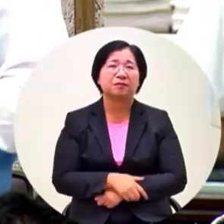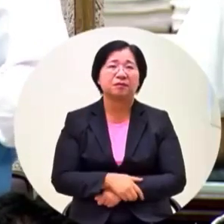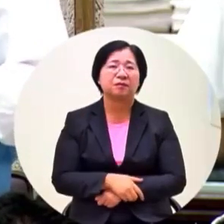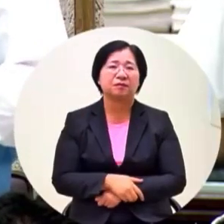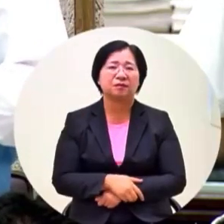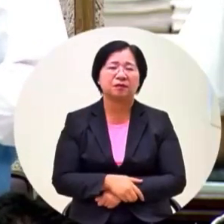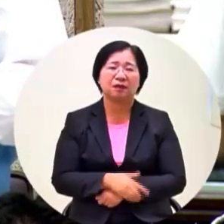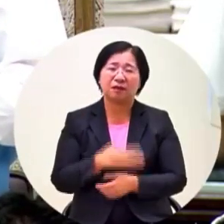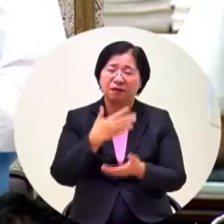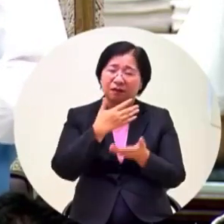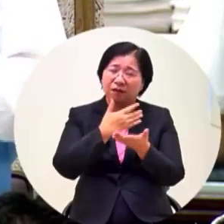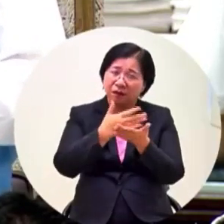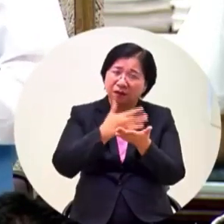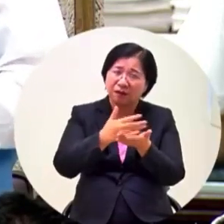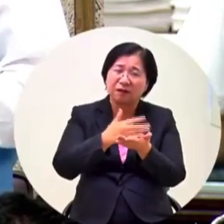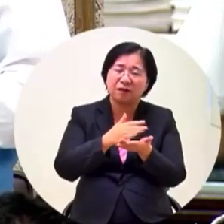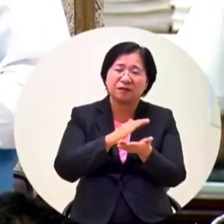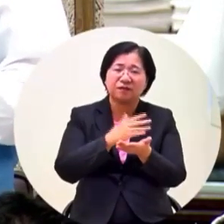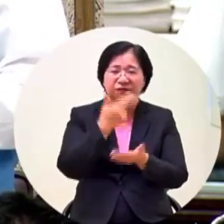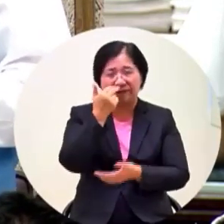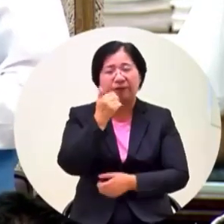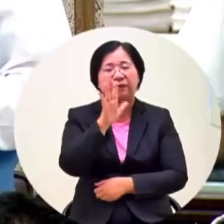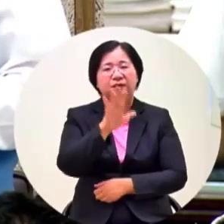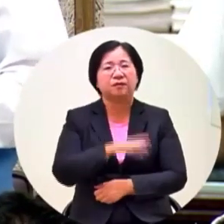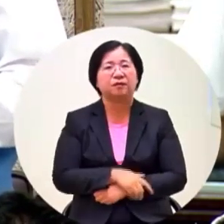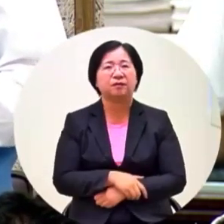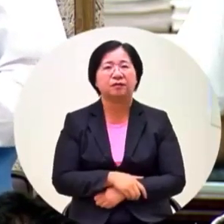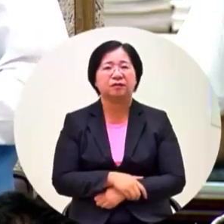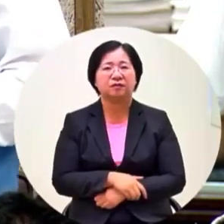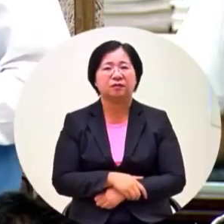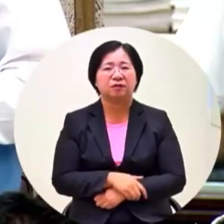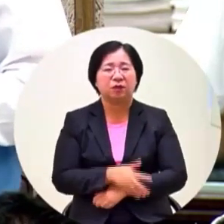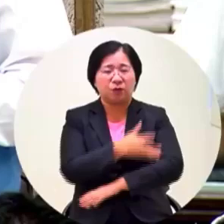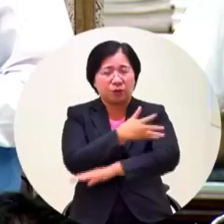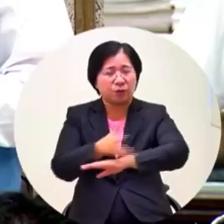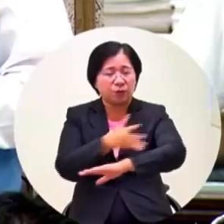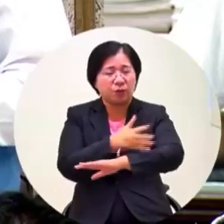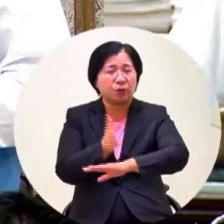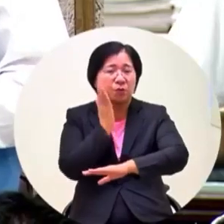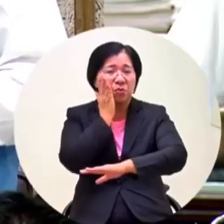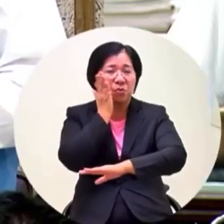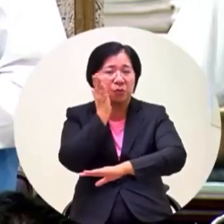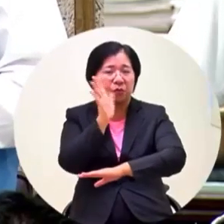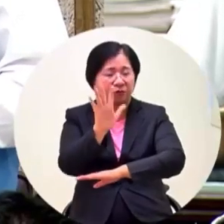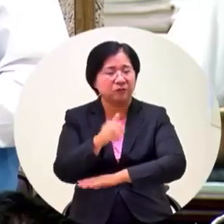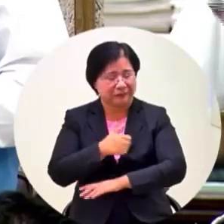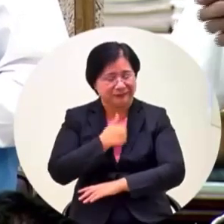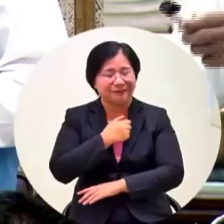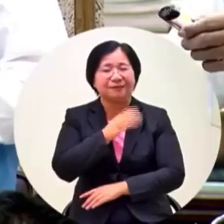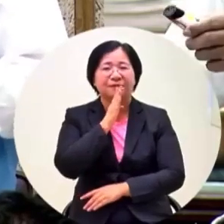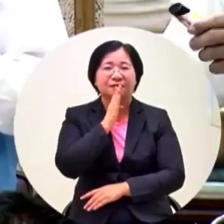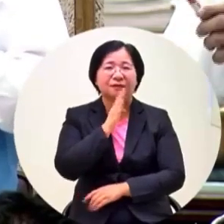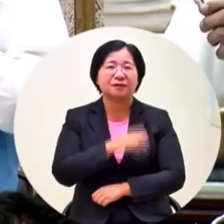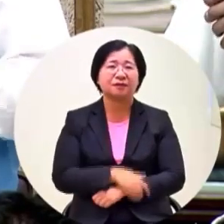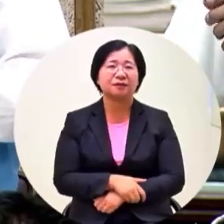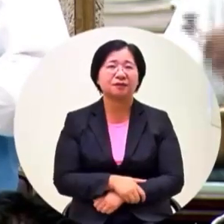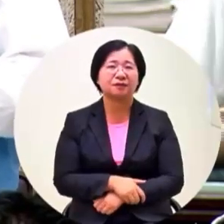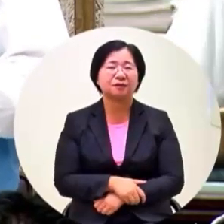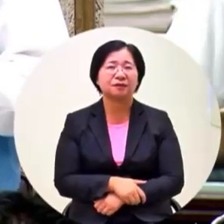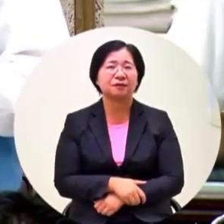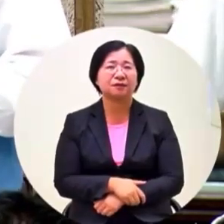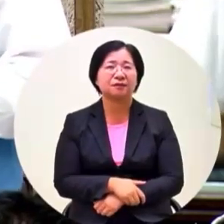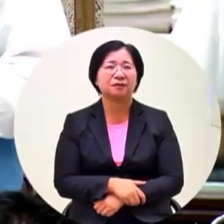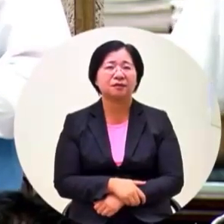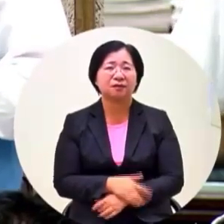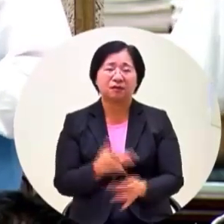理，而且它的那个粗糙度对通水来讲是比较好的，确实是这样子。但是紫草也有紫